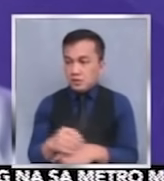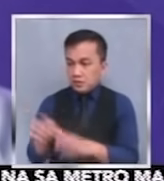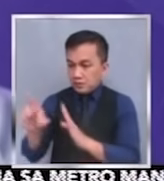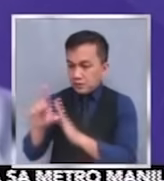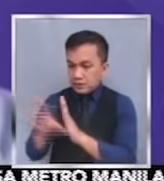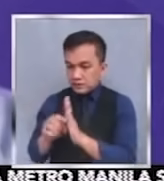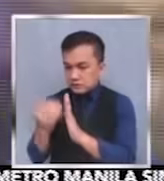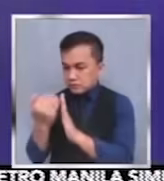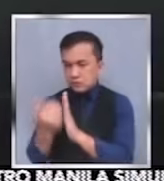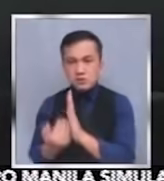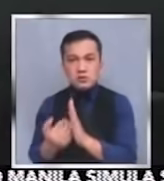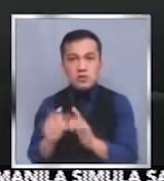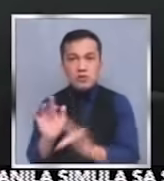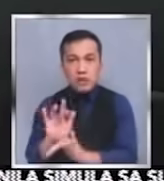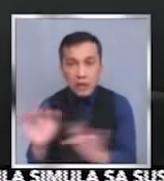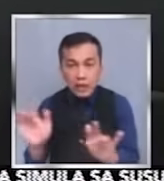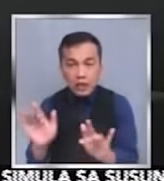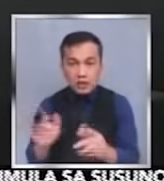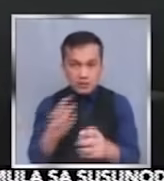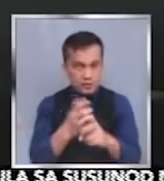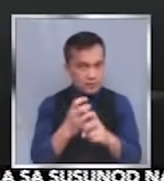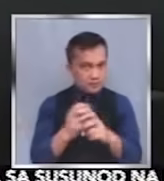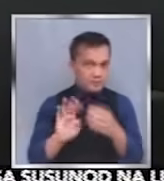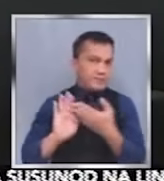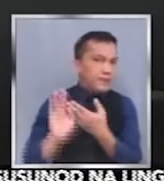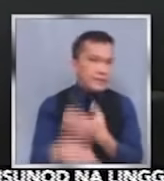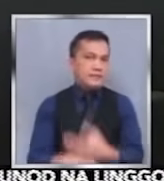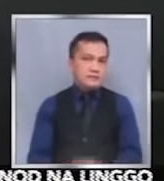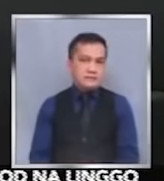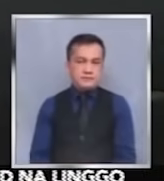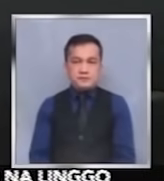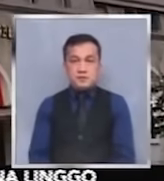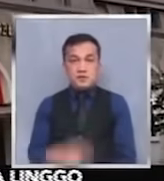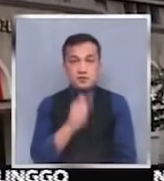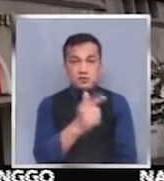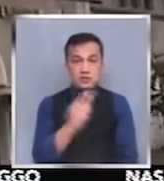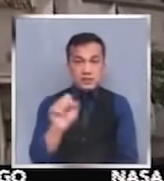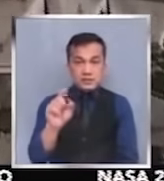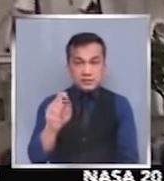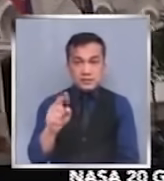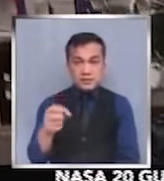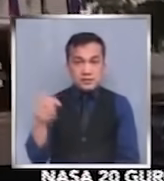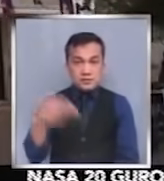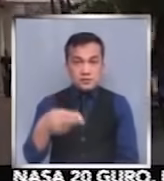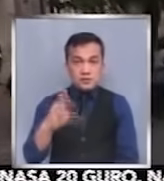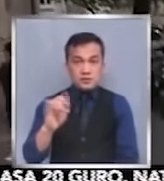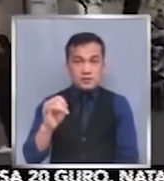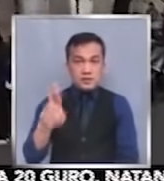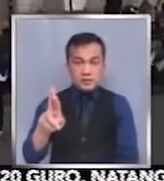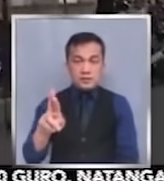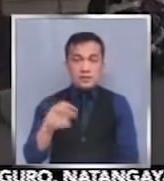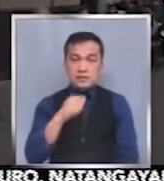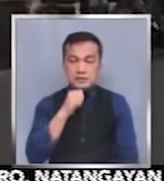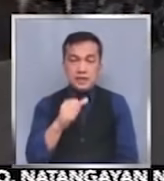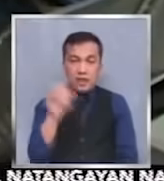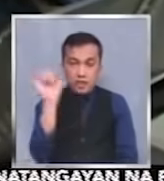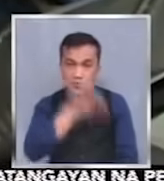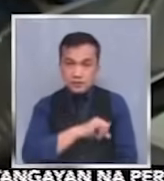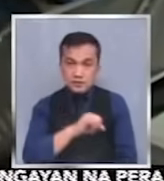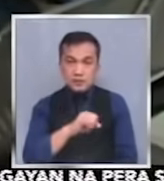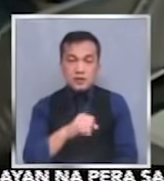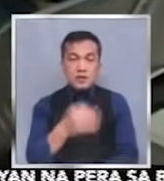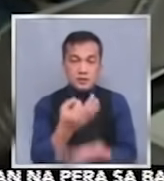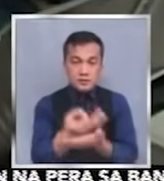namang ibalik. Noong 2011, nagpatupad ng regulasyon ng BIR na ang hindi nagamit na campaign contribution